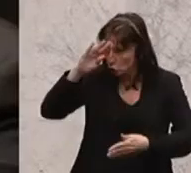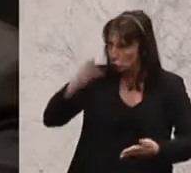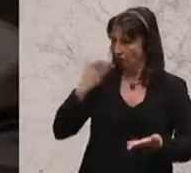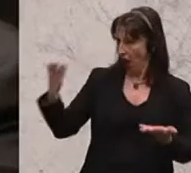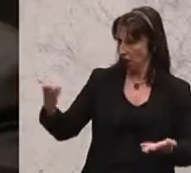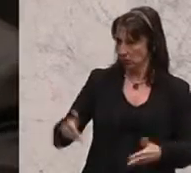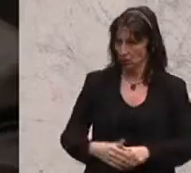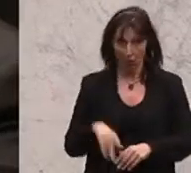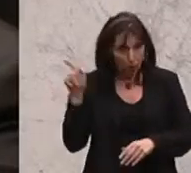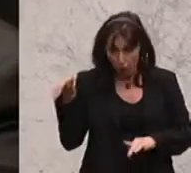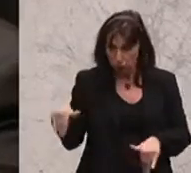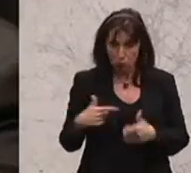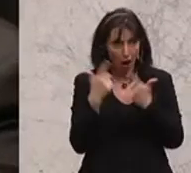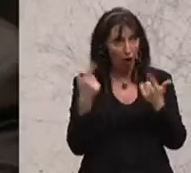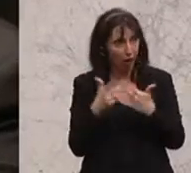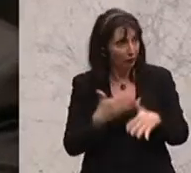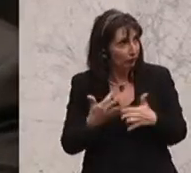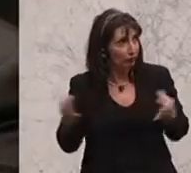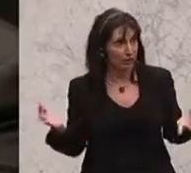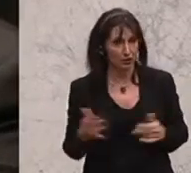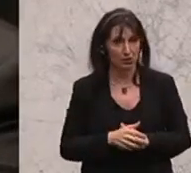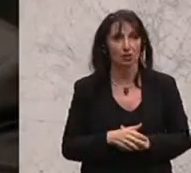hilft Ihnen nichts. Da hilft Ihnen nichts.